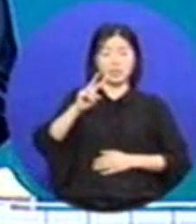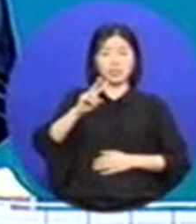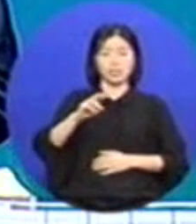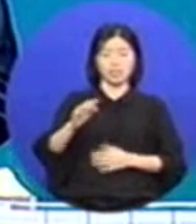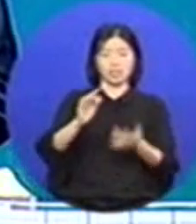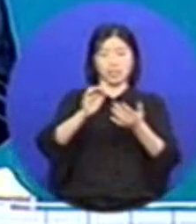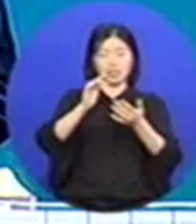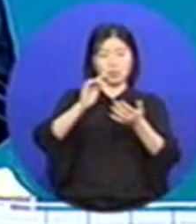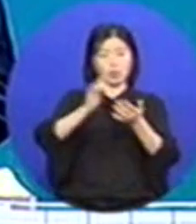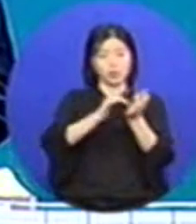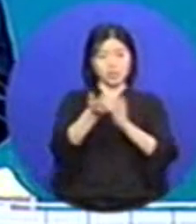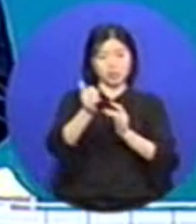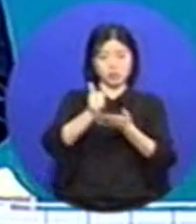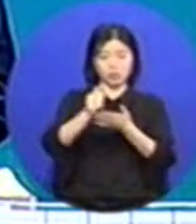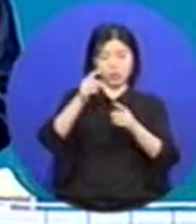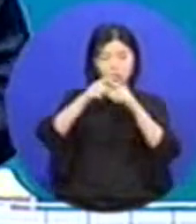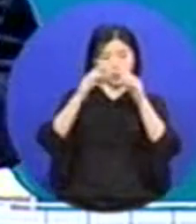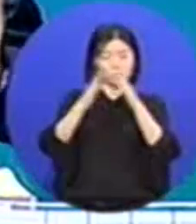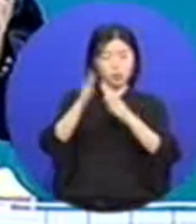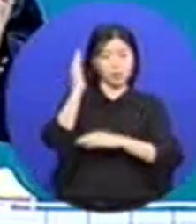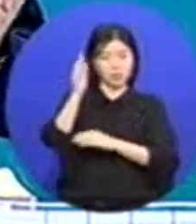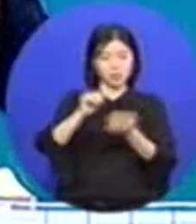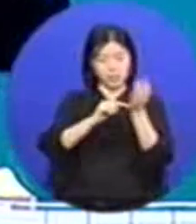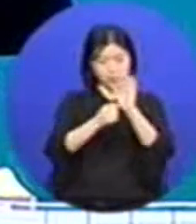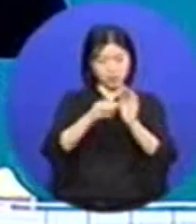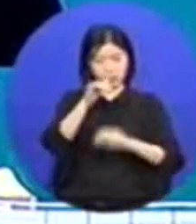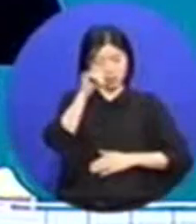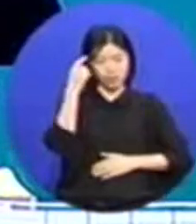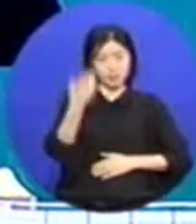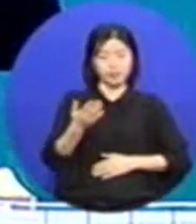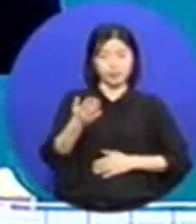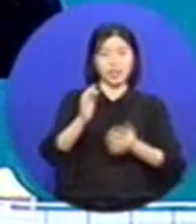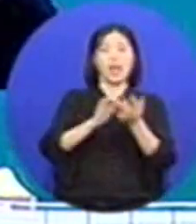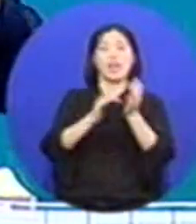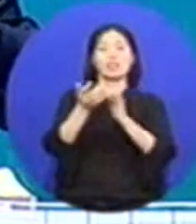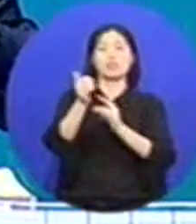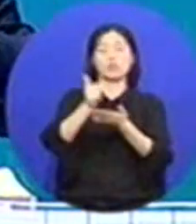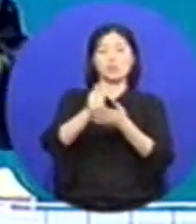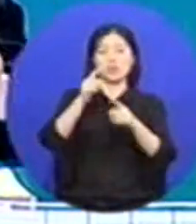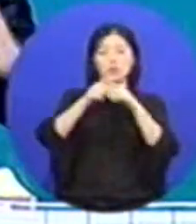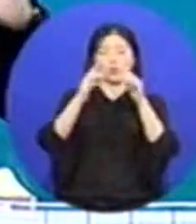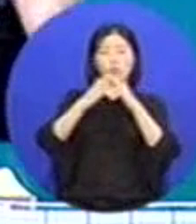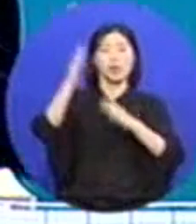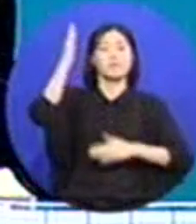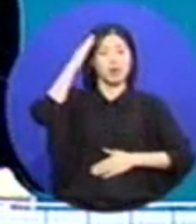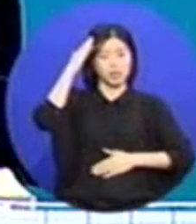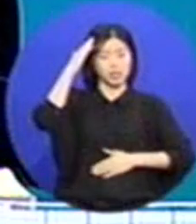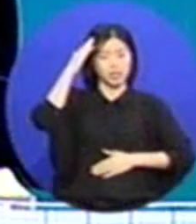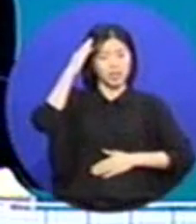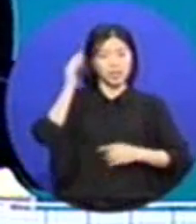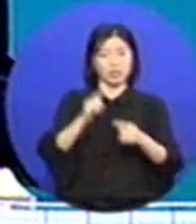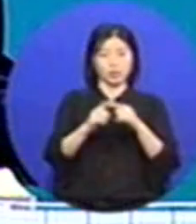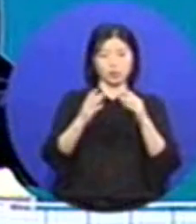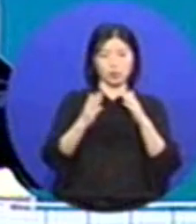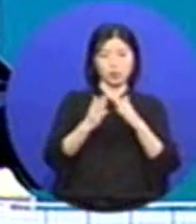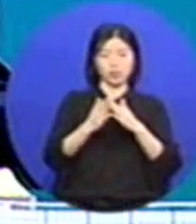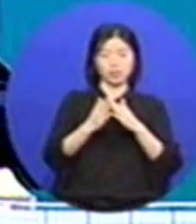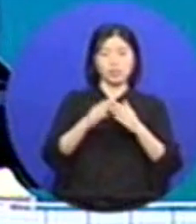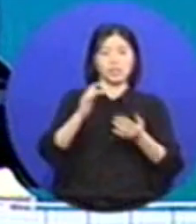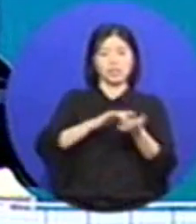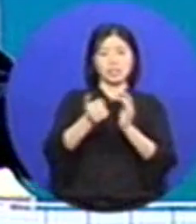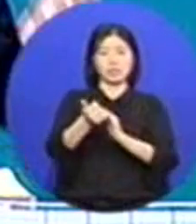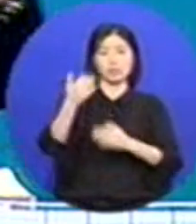이야기가 나옵니까 예수님이 교회 머리 시고 교회는 예수님의 몸이라고 하셨잖아요